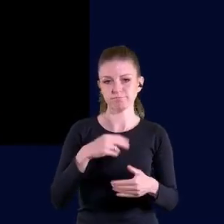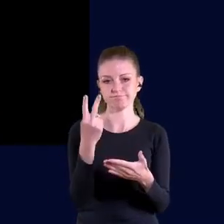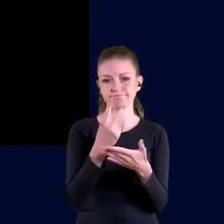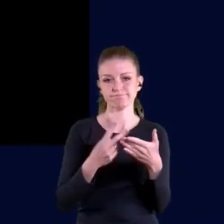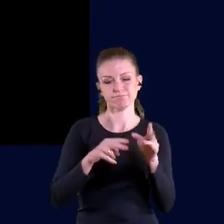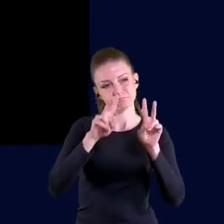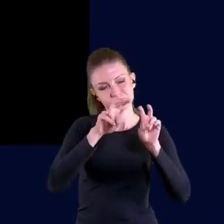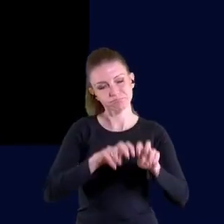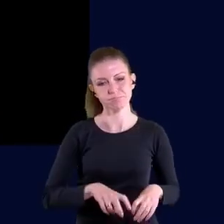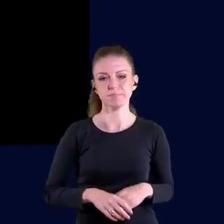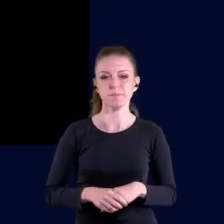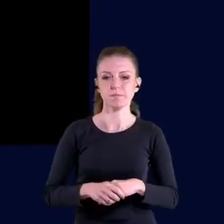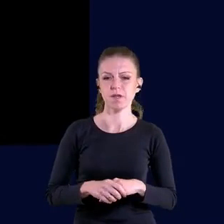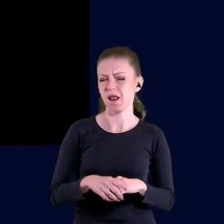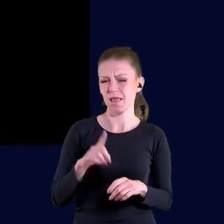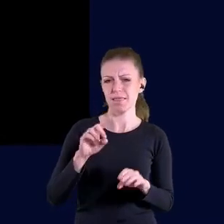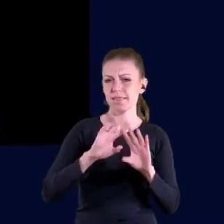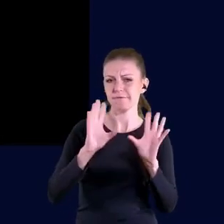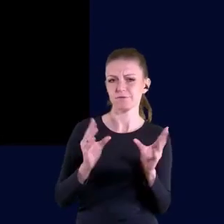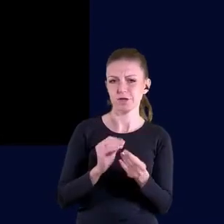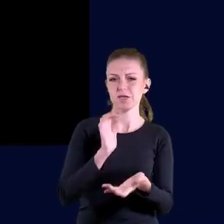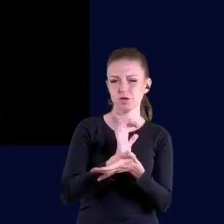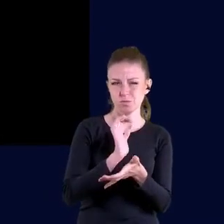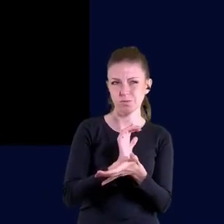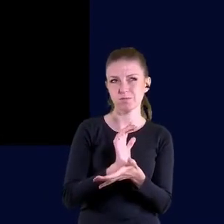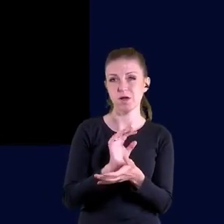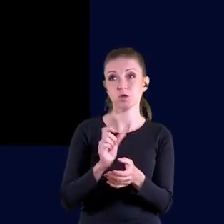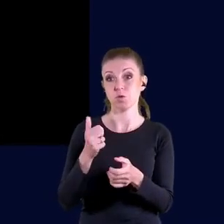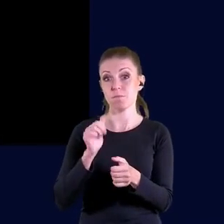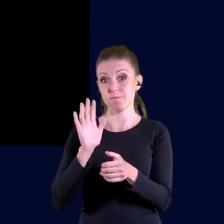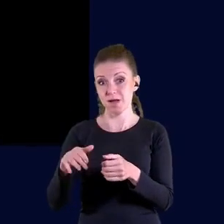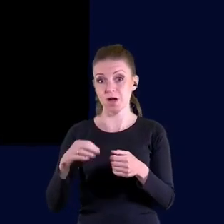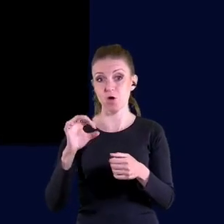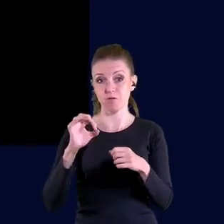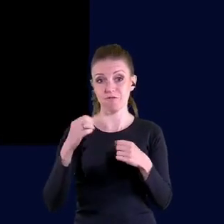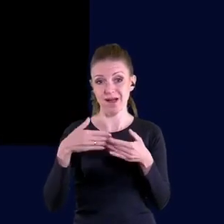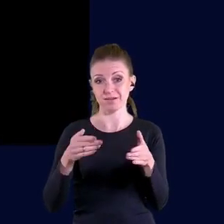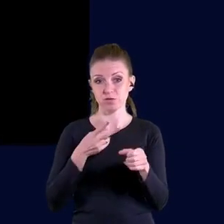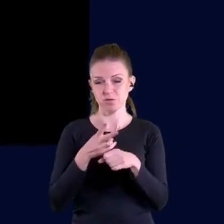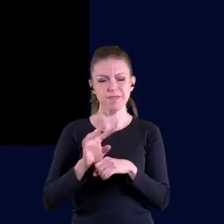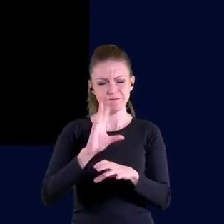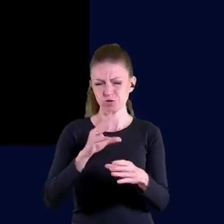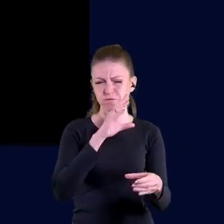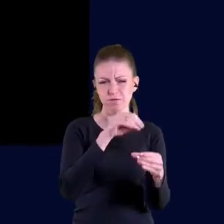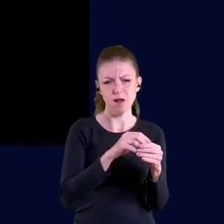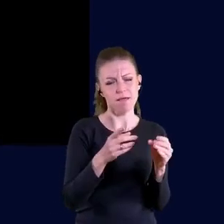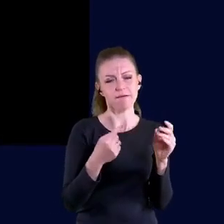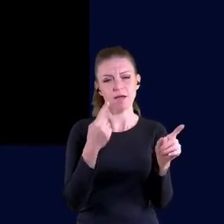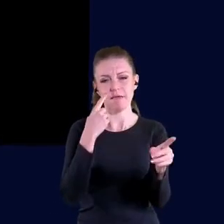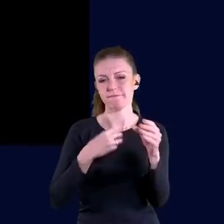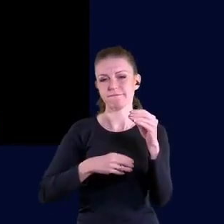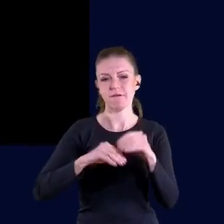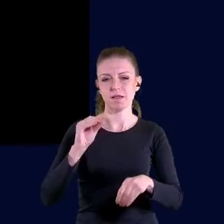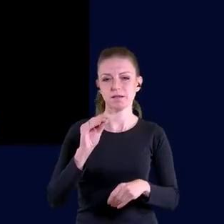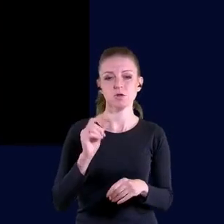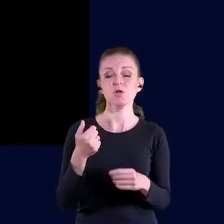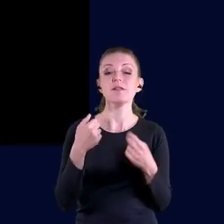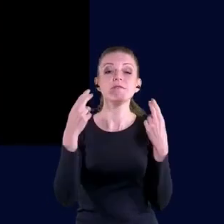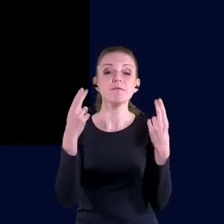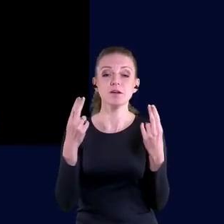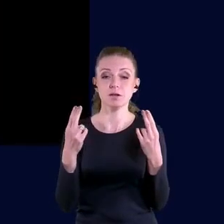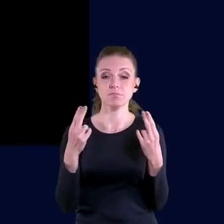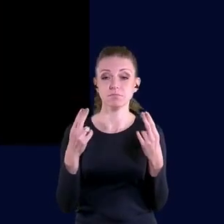nie wszystkie czasopisma się znajdują tam ale ale to jest bardzo bardzo charakterystyczne I co jest ważne że